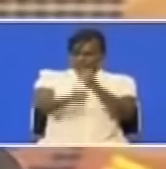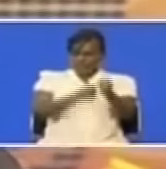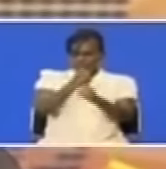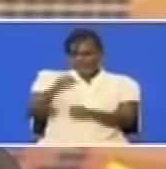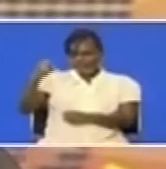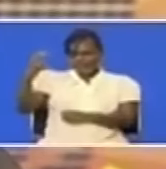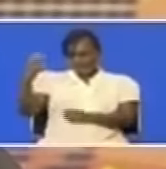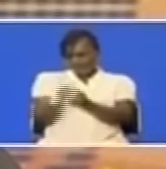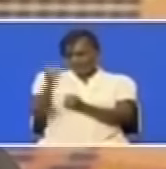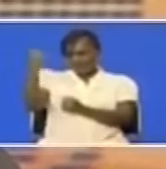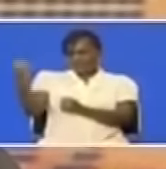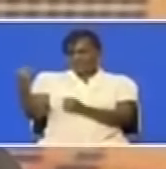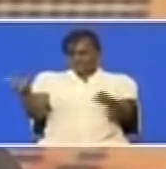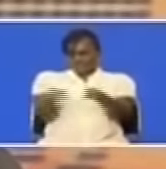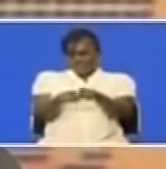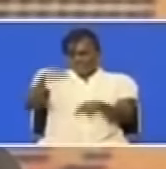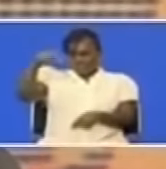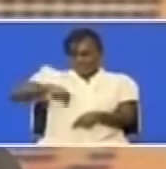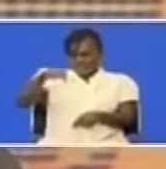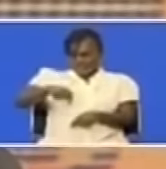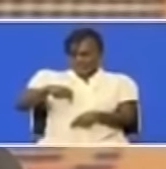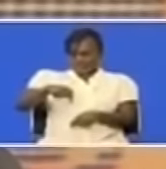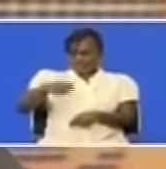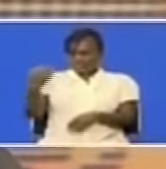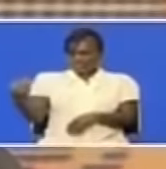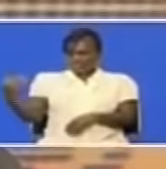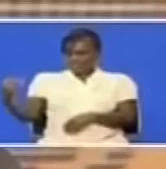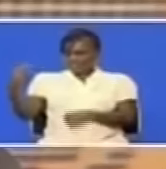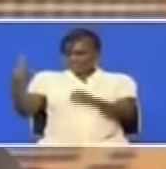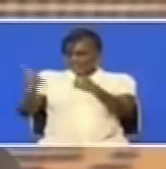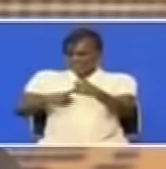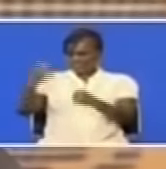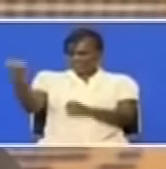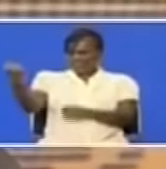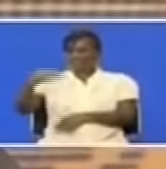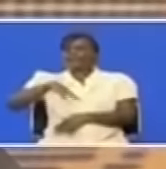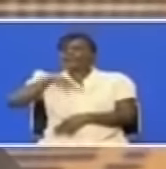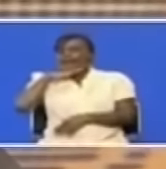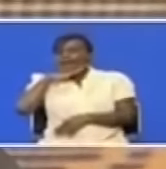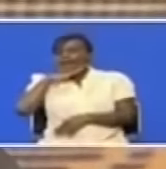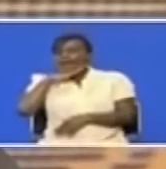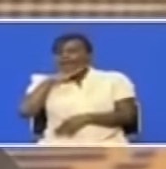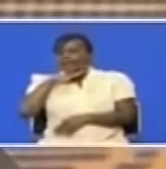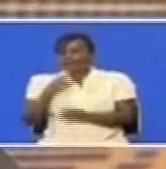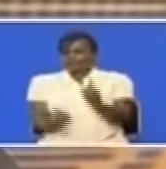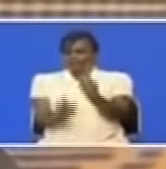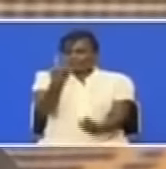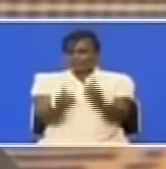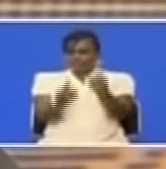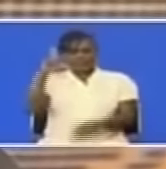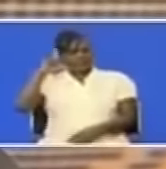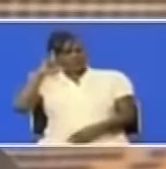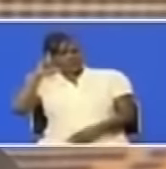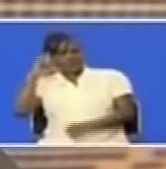15 iliyopita siku hii ya leo, wanafunzi 67 walifariki baada ya kuteketea katika bweni la shule ya upili